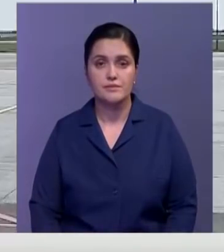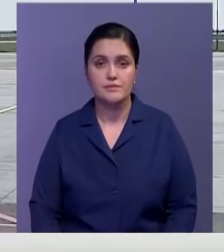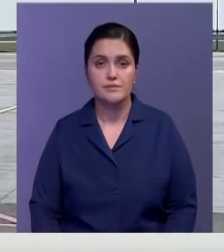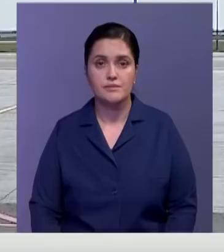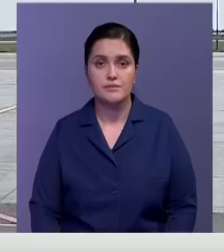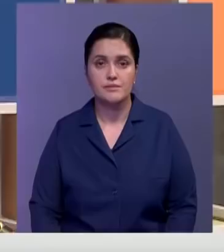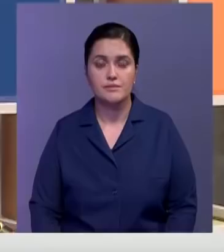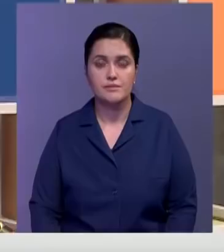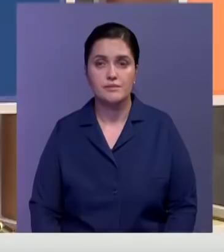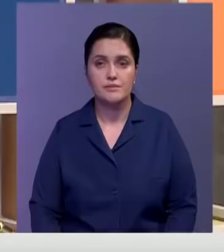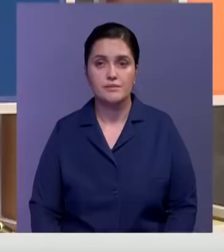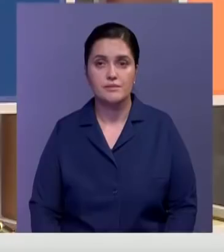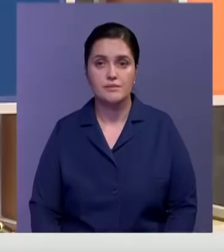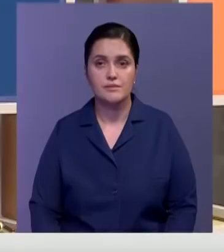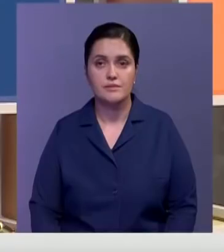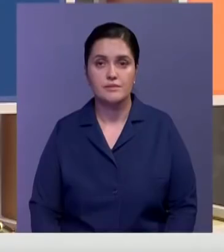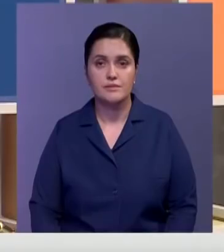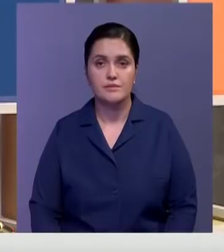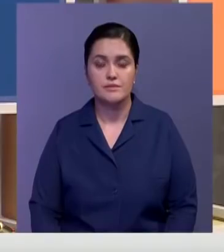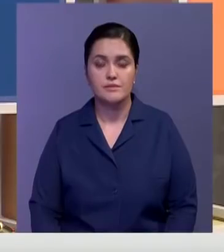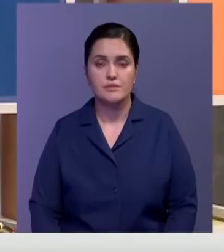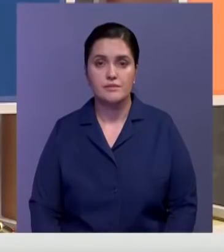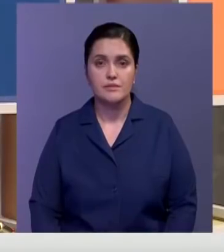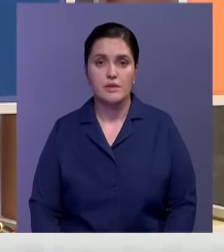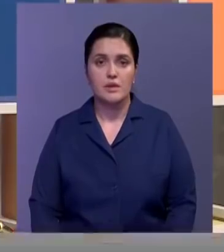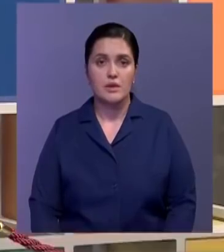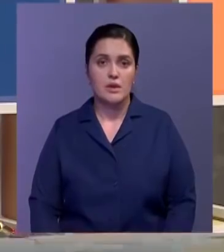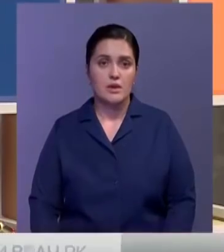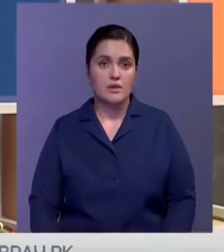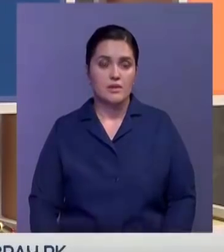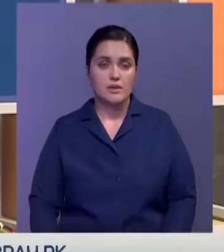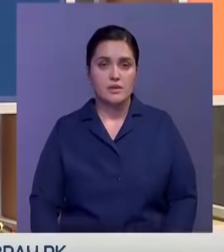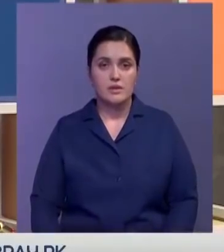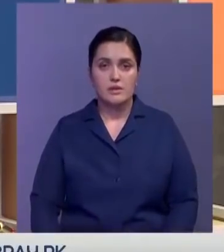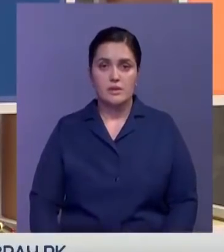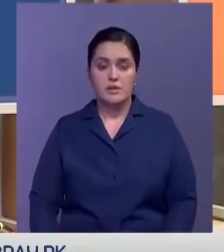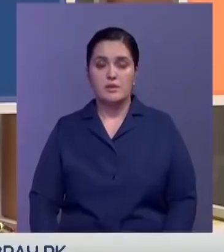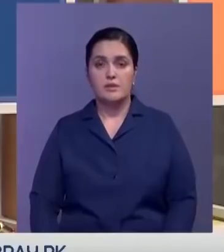Как известно, пересечение в зарубежные страны, вот первой и второй категории, только